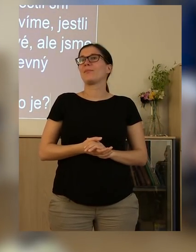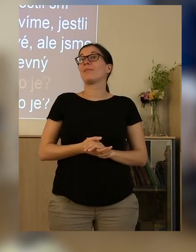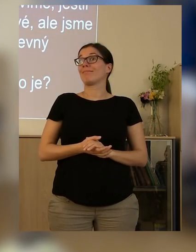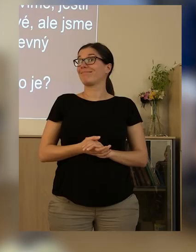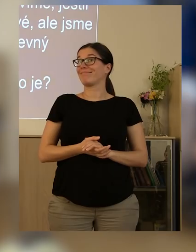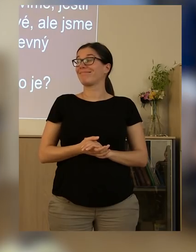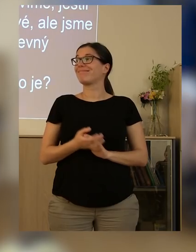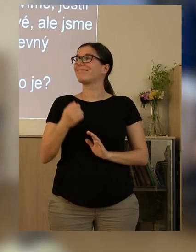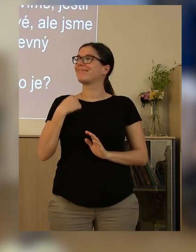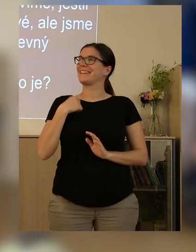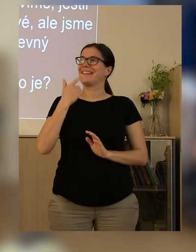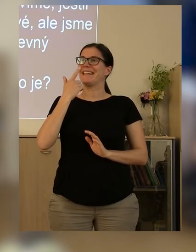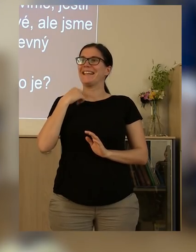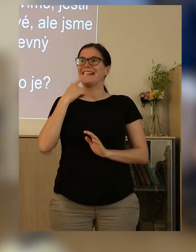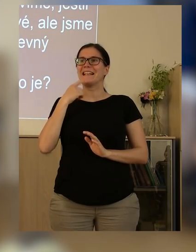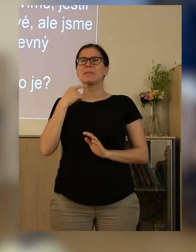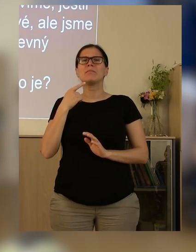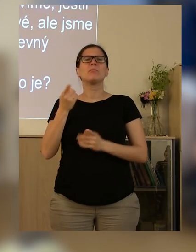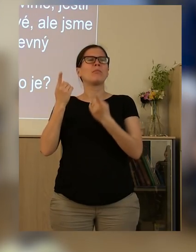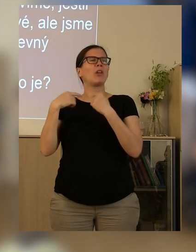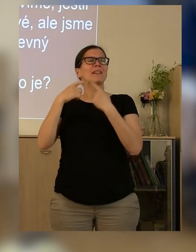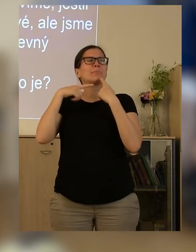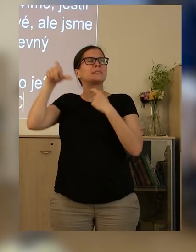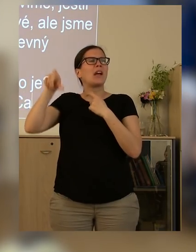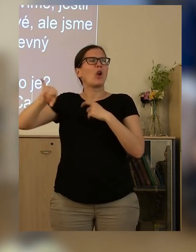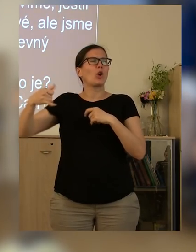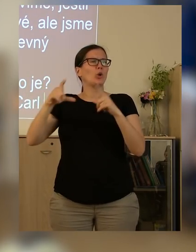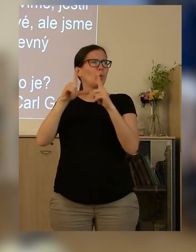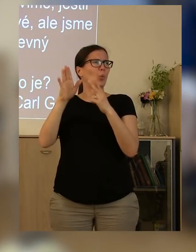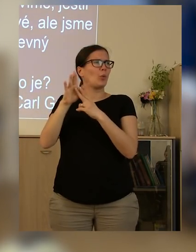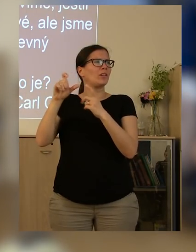Mně se líbí to, co říká Karel Gustav Jung, který ho často cituju.